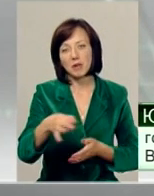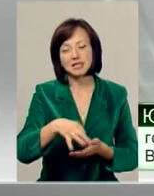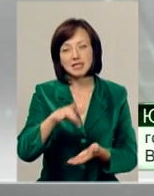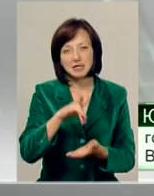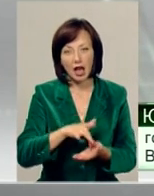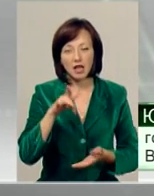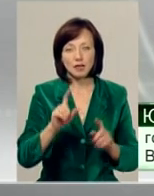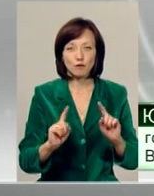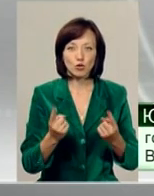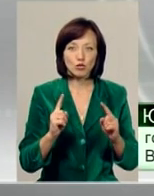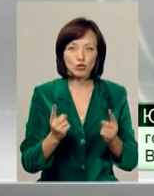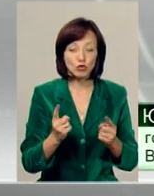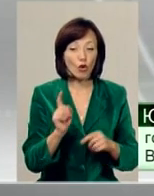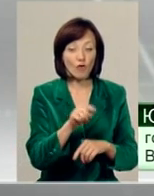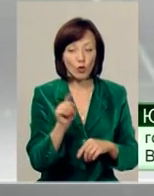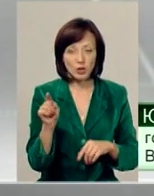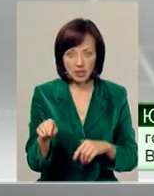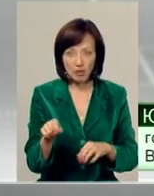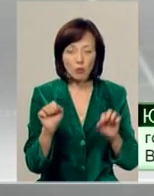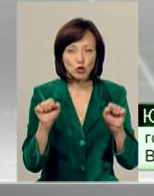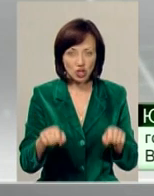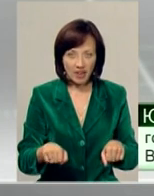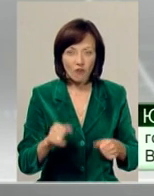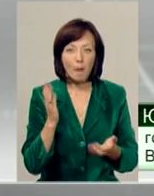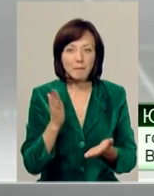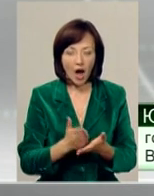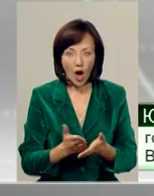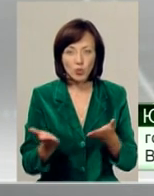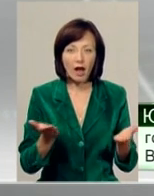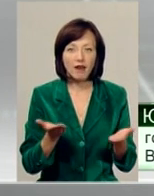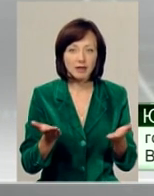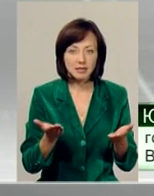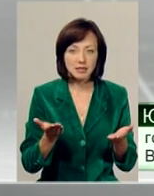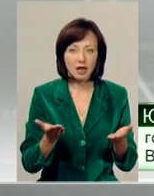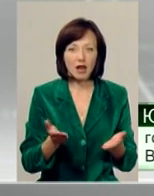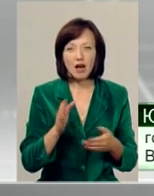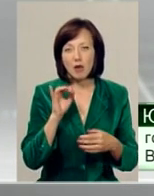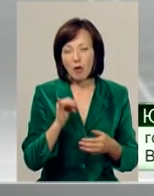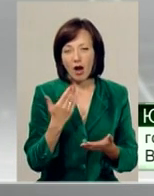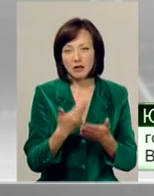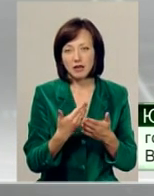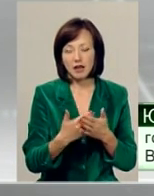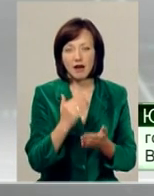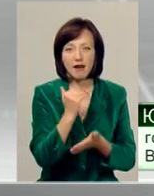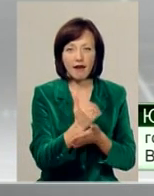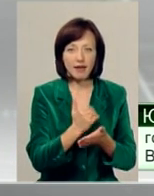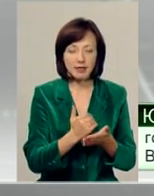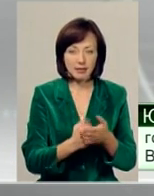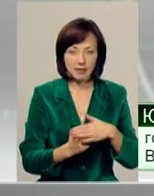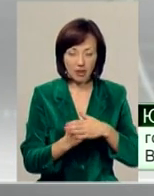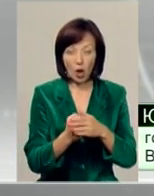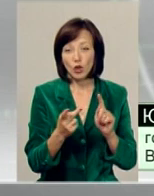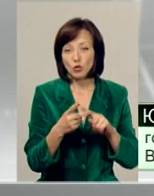що Хоч вони і можливо мають якийсь антирейтинг в другому турі він може